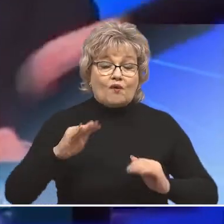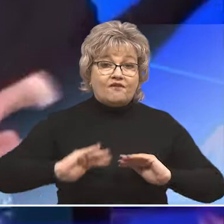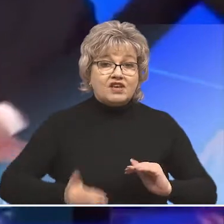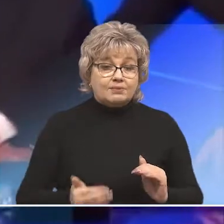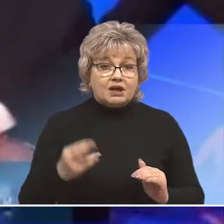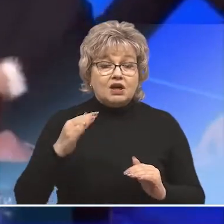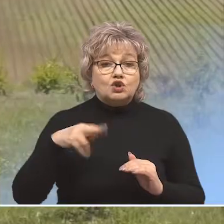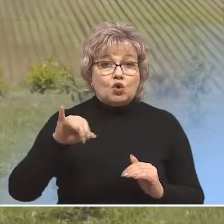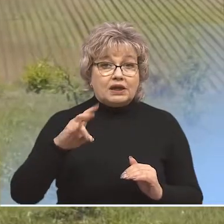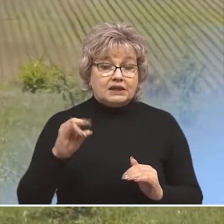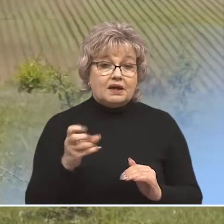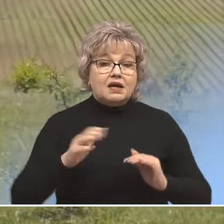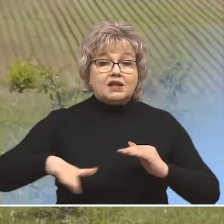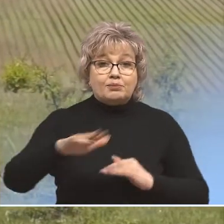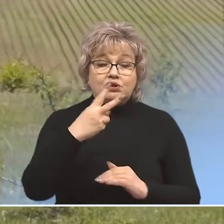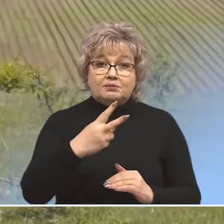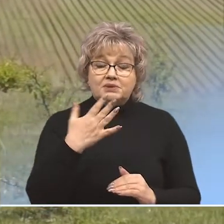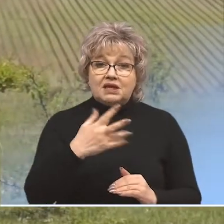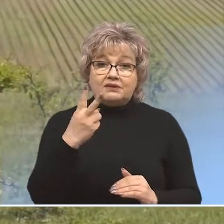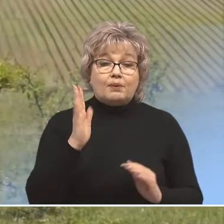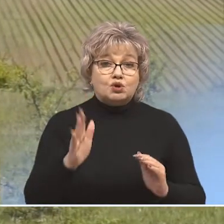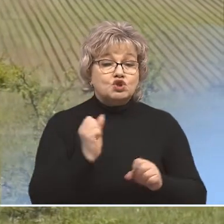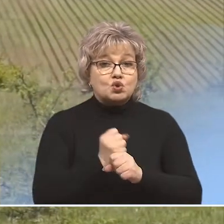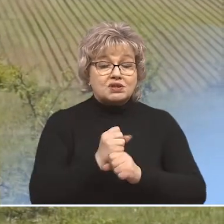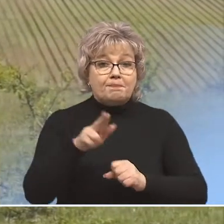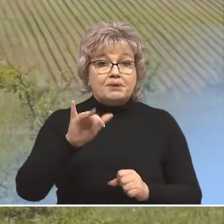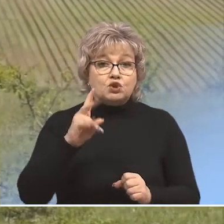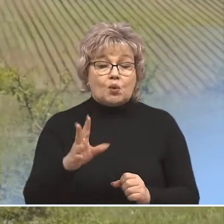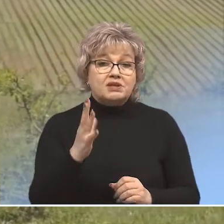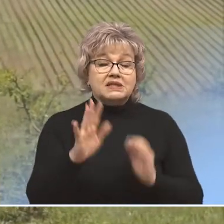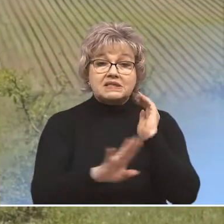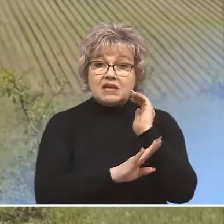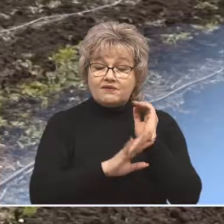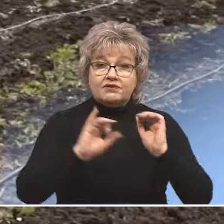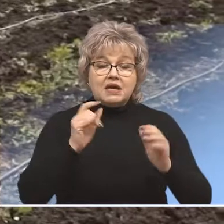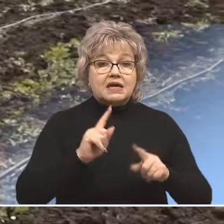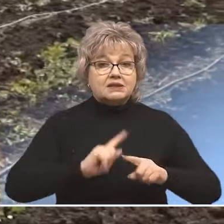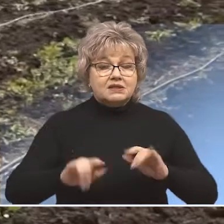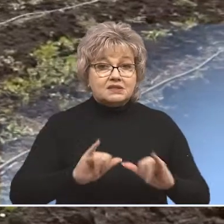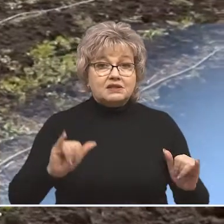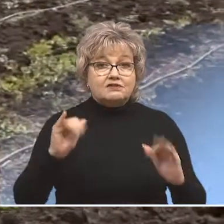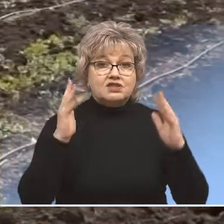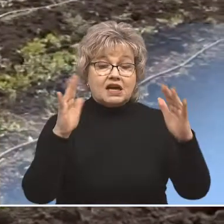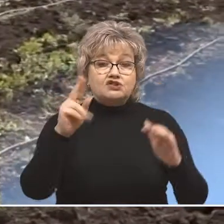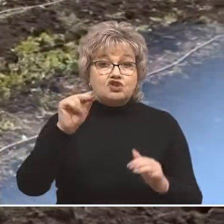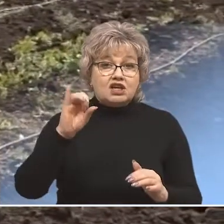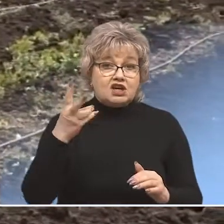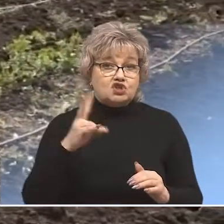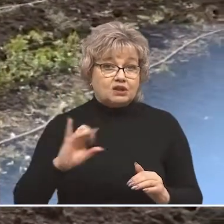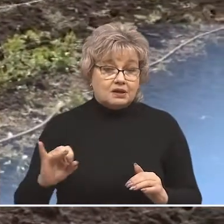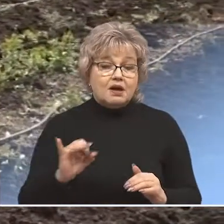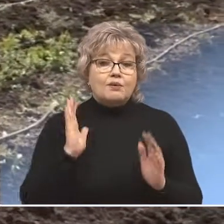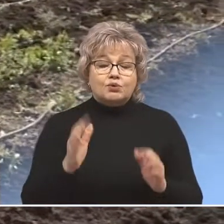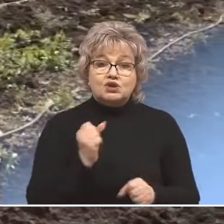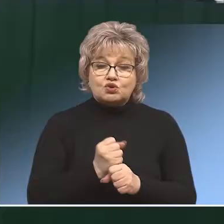агрофирмой «Донецкая долина», в городе на площади 52 гектара будет создан питомник плодовых деревьев и интенсивный сад черешни. В результате